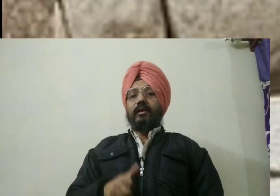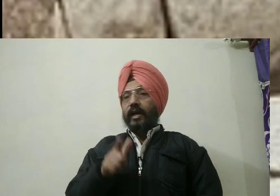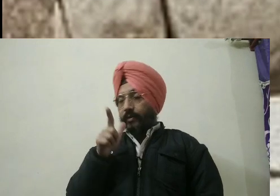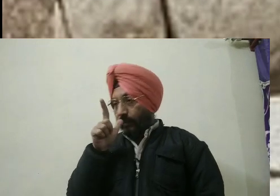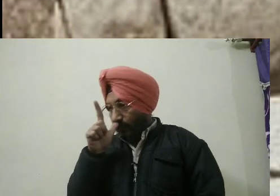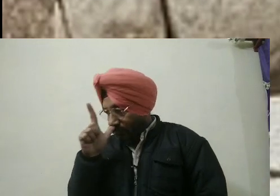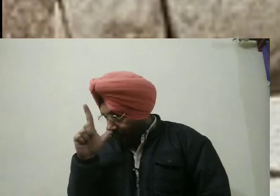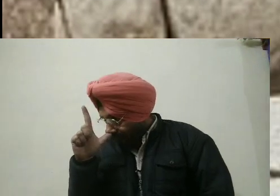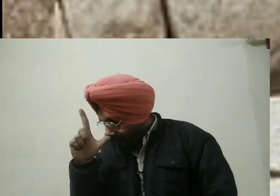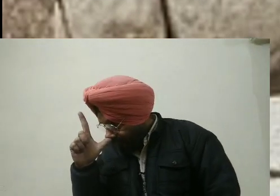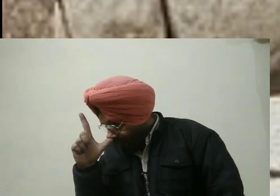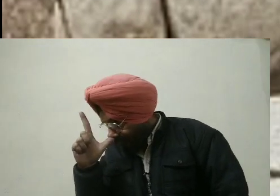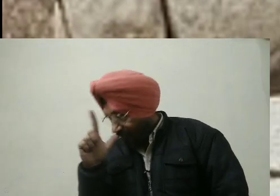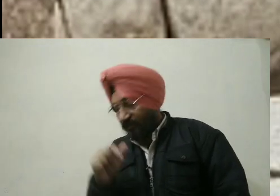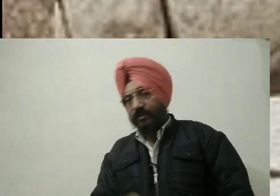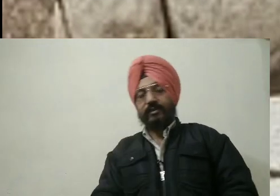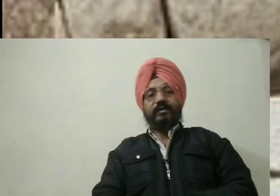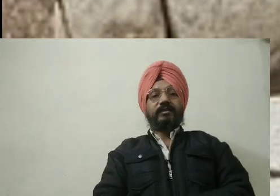राइनो